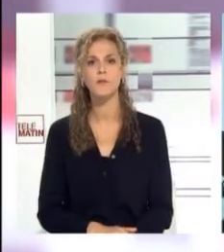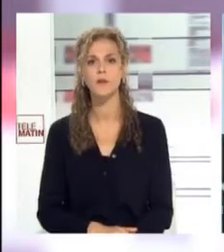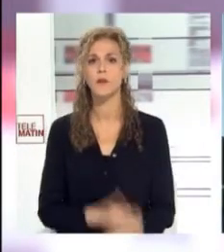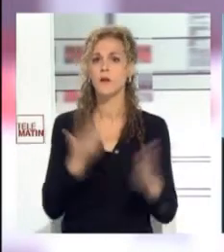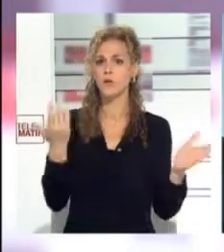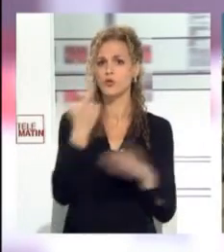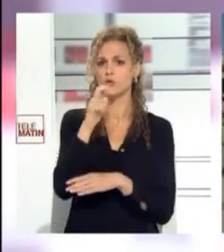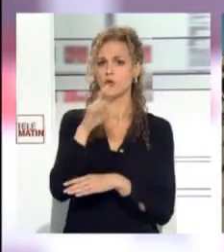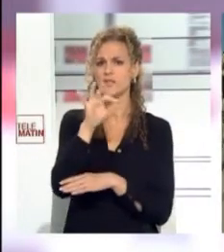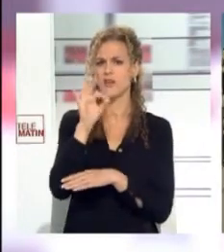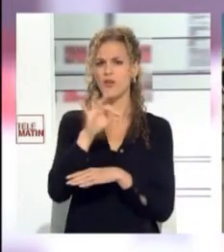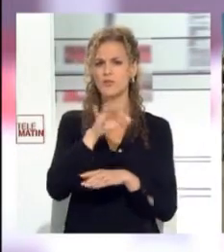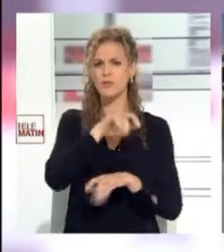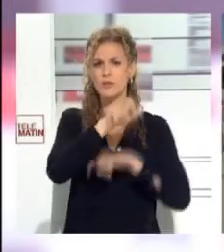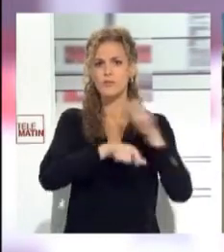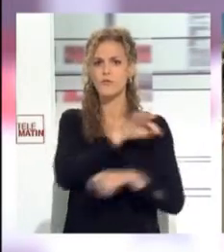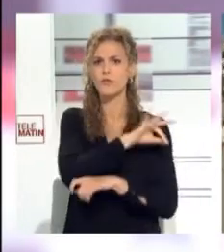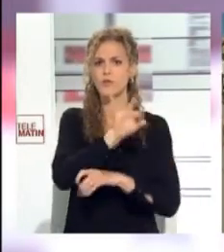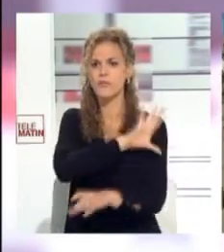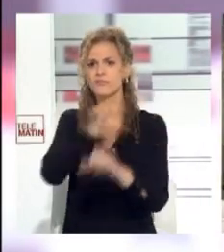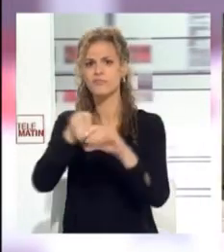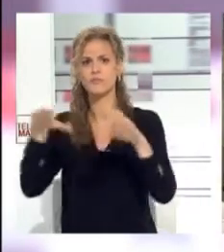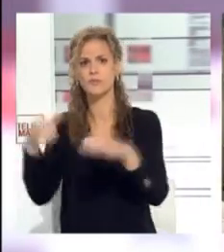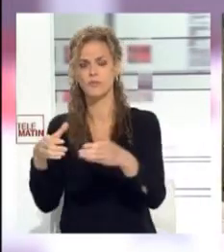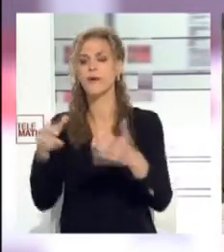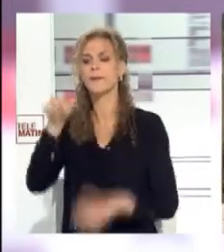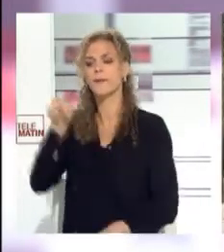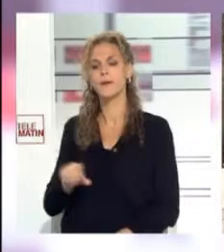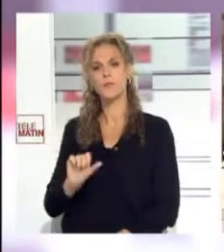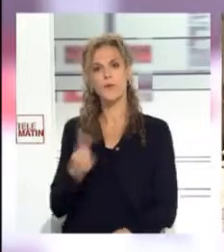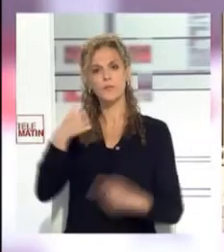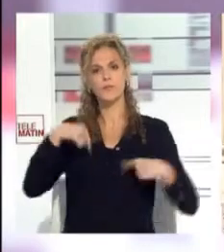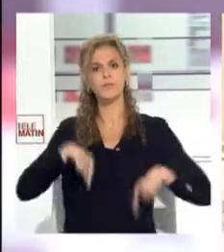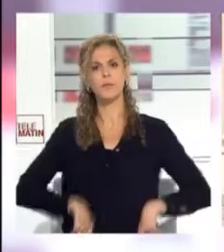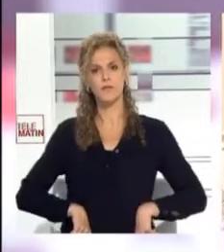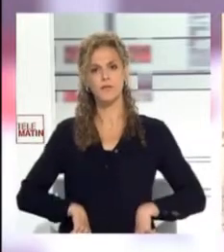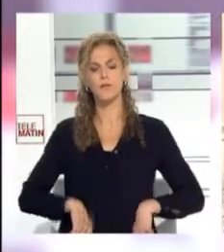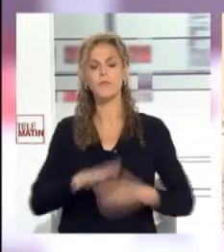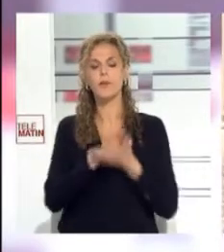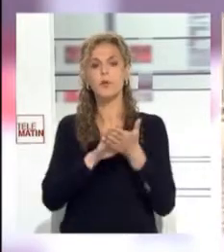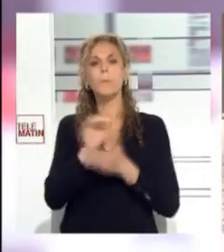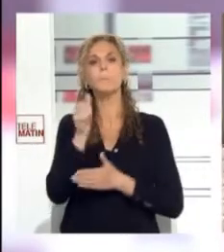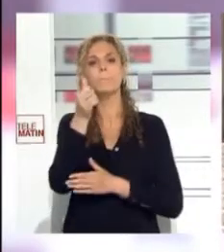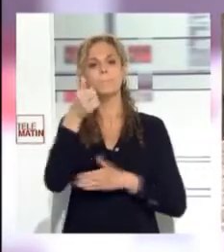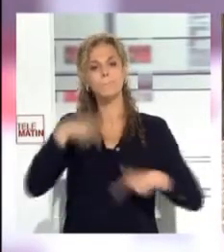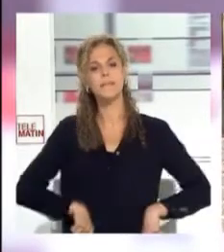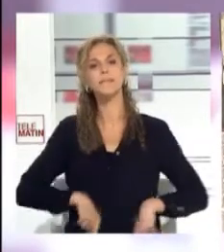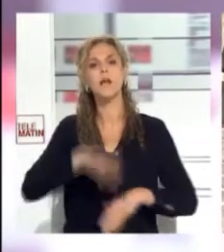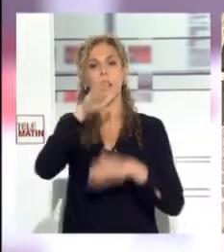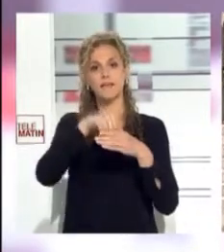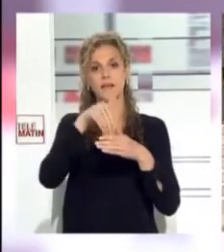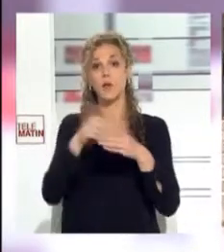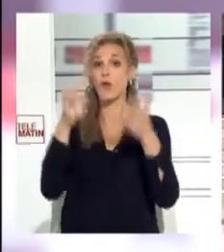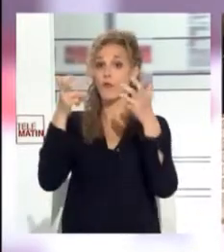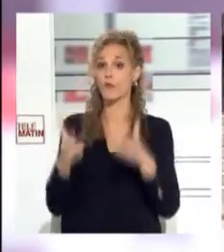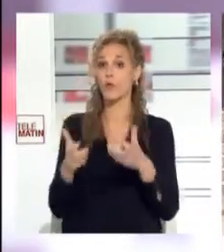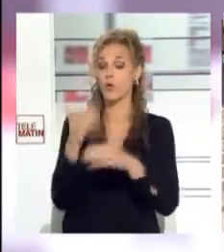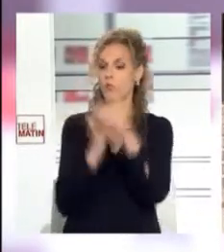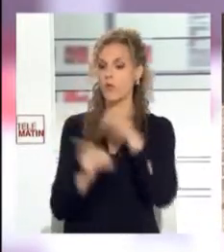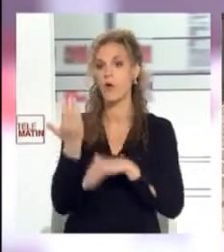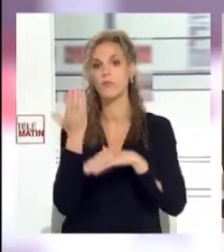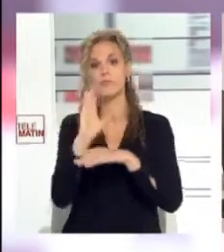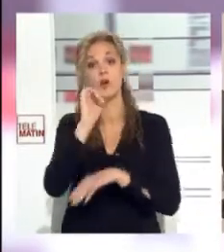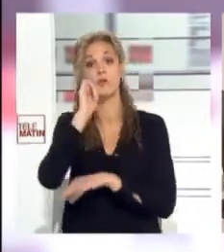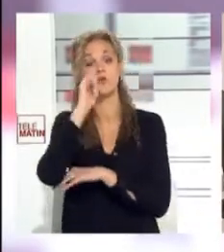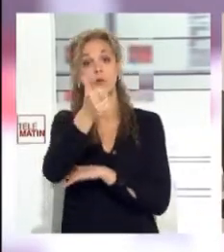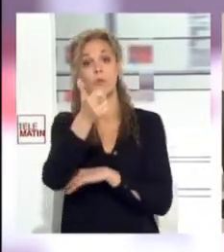Syrie. Un exode massif que le ministre de l'Intérieur, Bernard Cazeneuve, veut endiguer grâce à une série de mesures qu'il dévoilera dès demain.